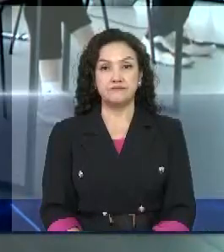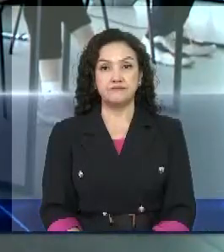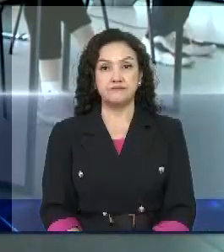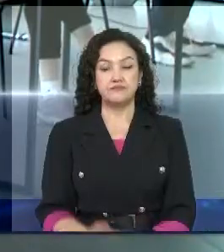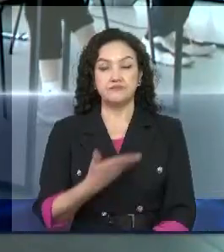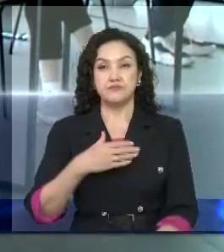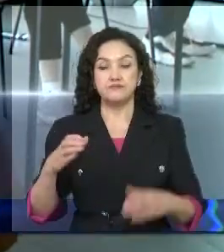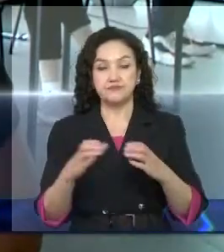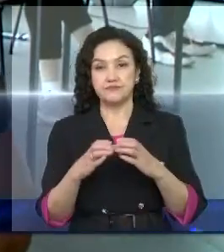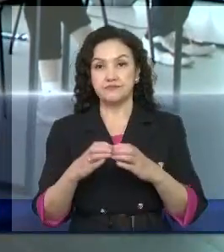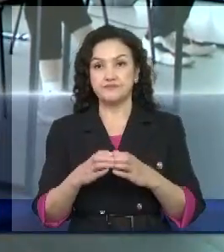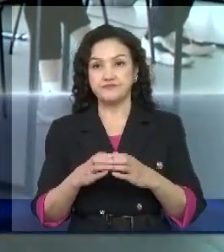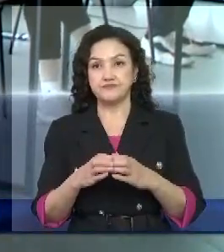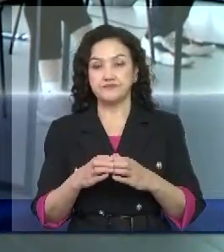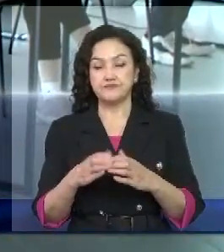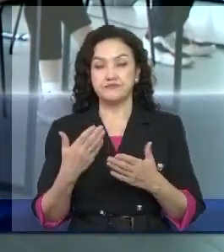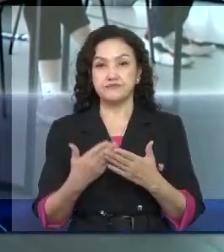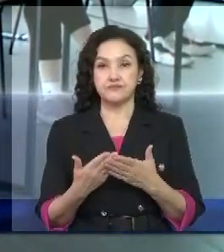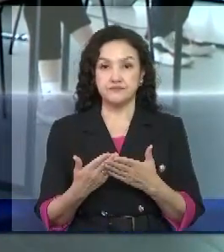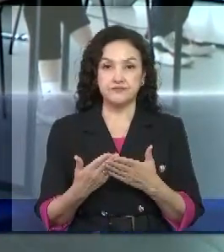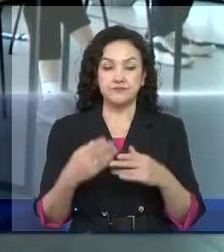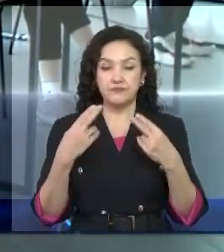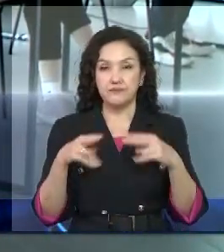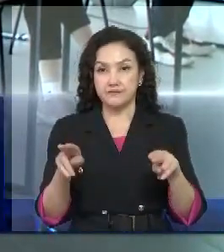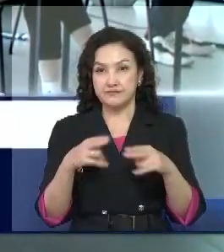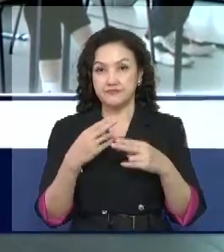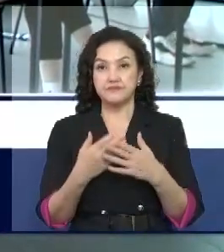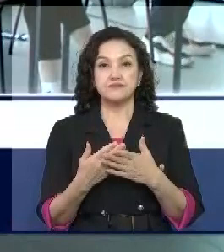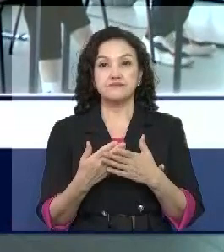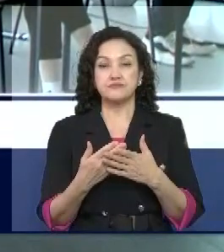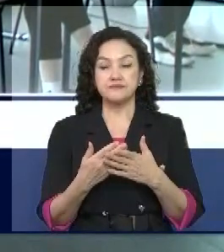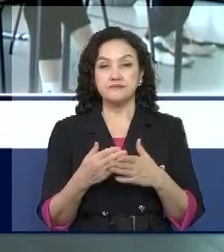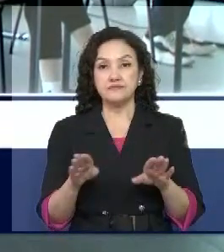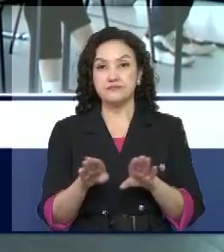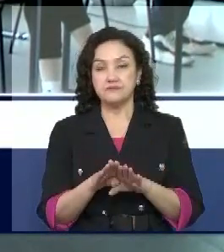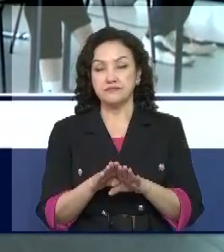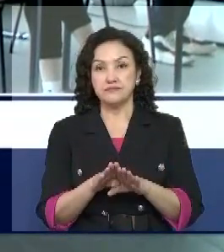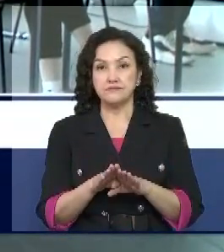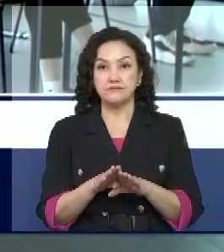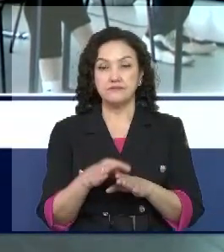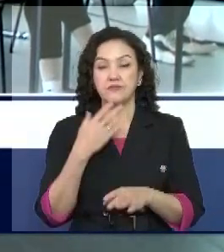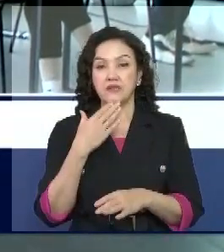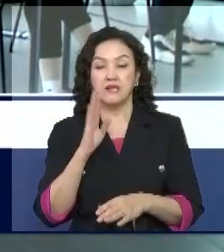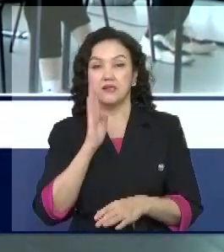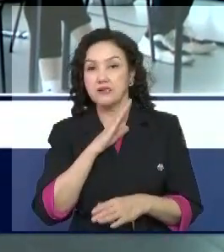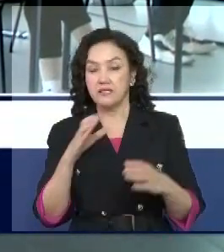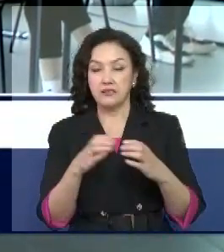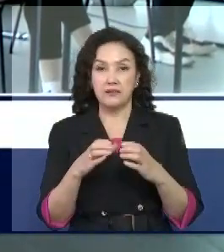Біздің командаларымыз, бізде командада, клубта осы негізгі ұлттық әйелдер